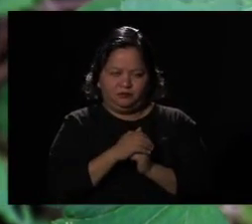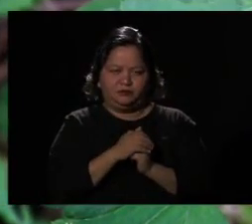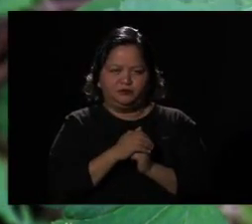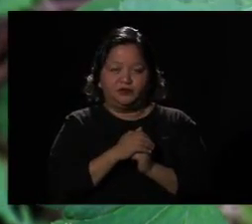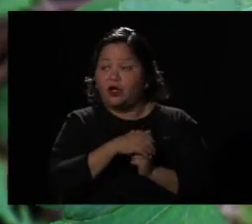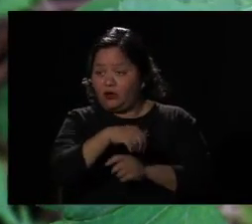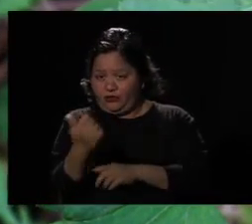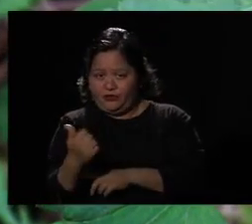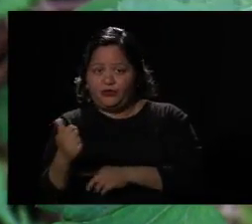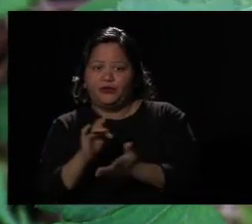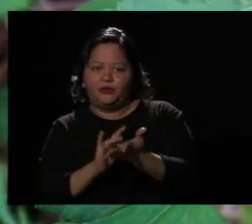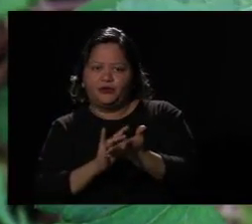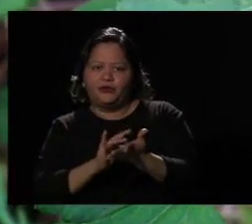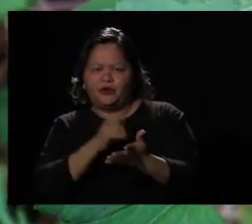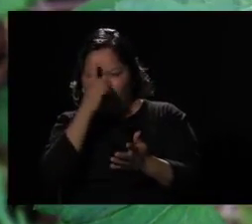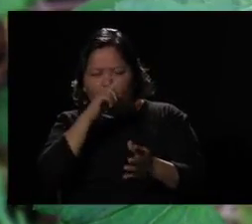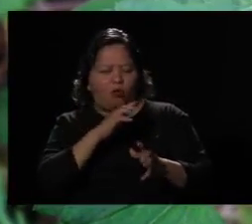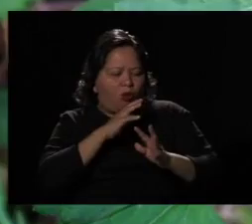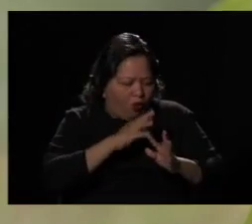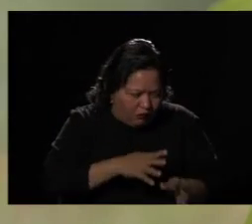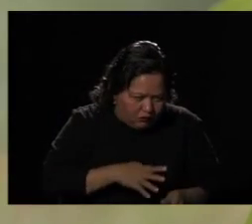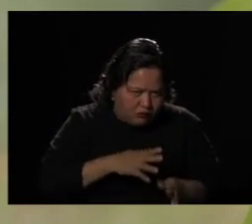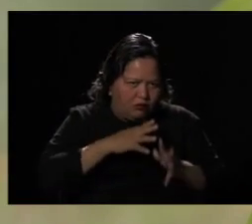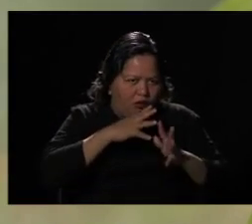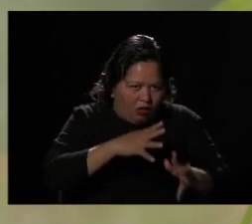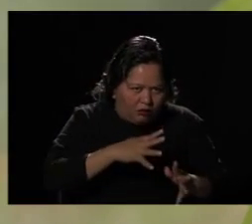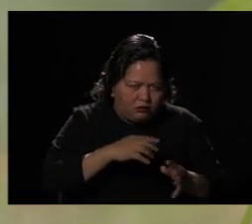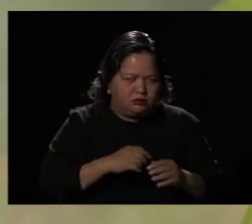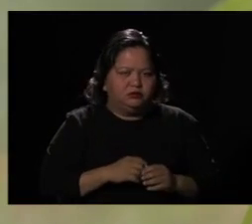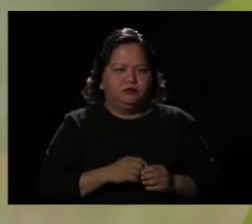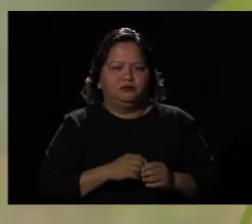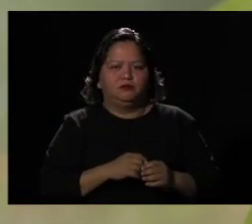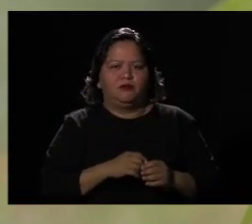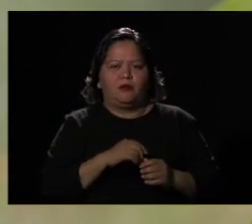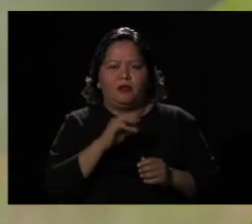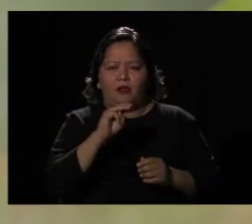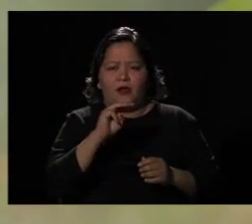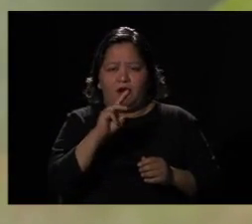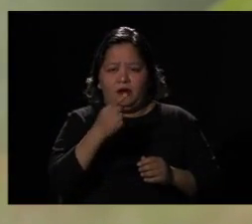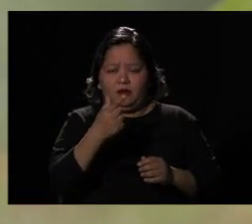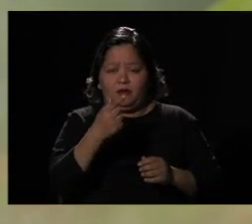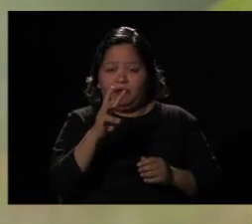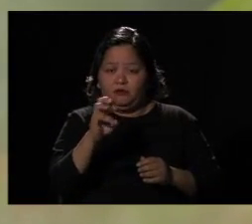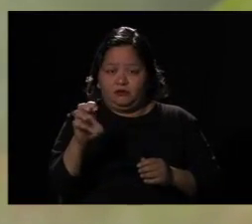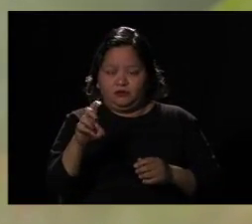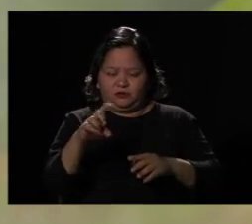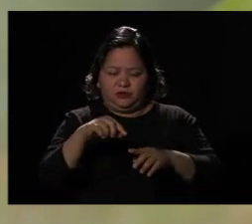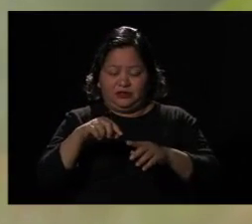5 na hagun jetbas Santa Maria. Hata na hagun ta.